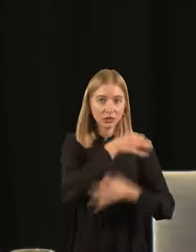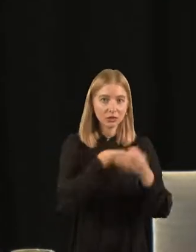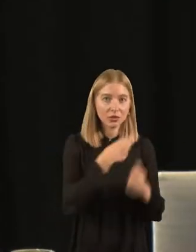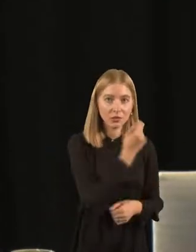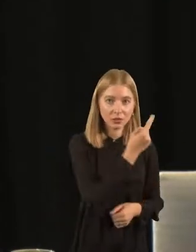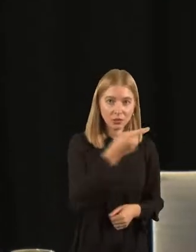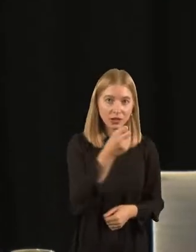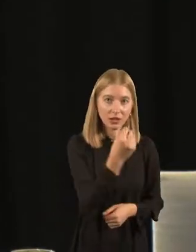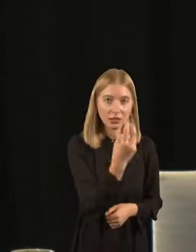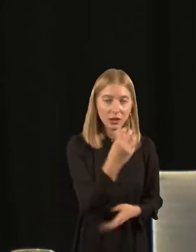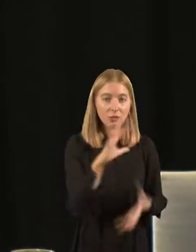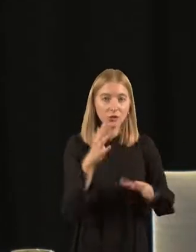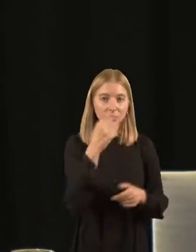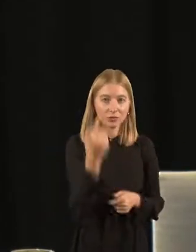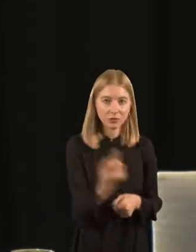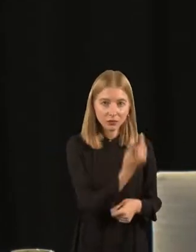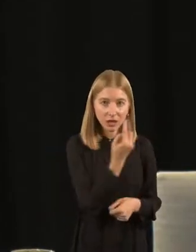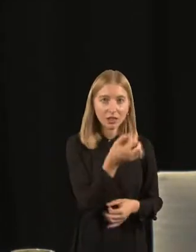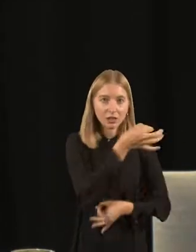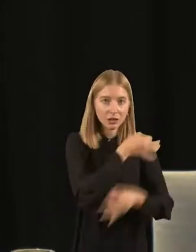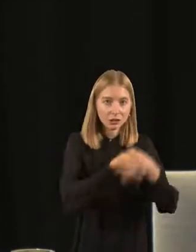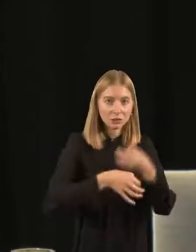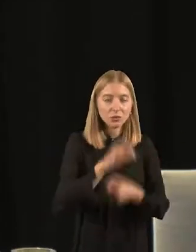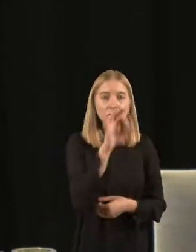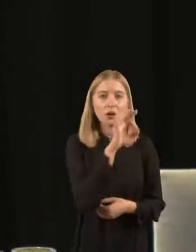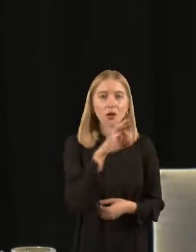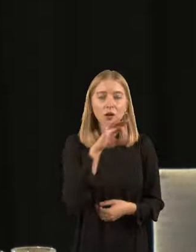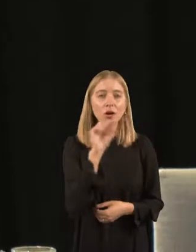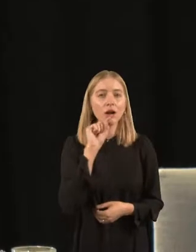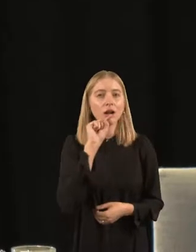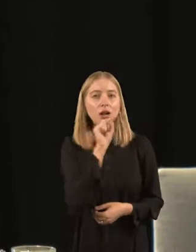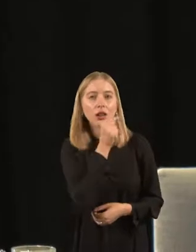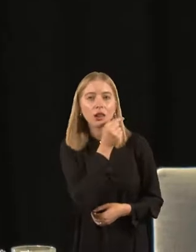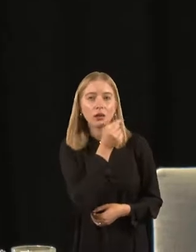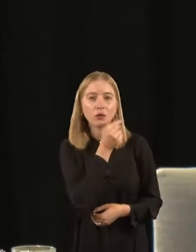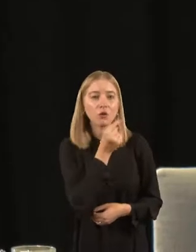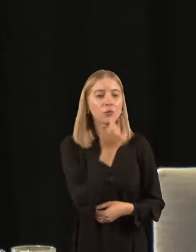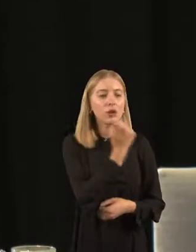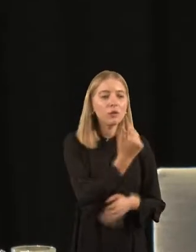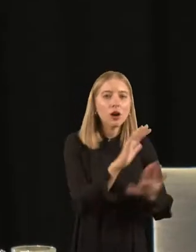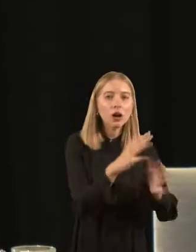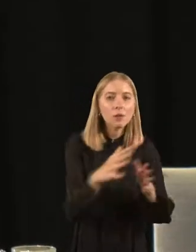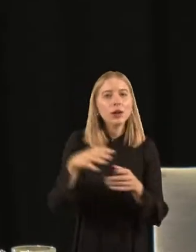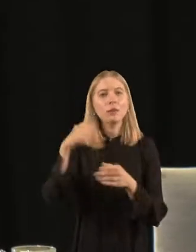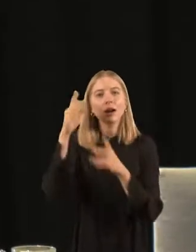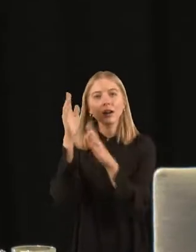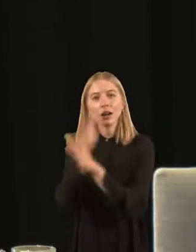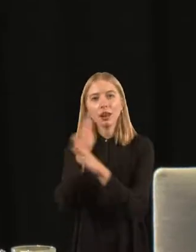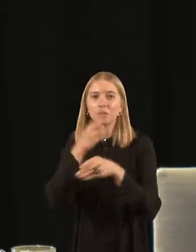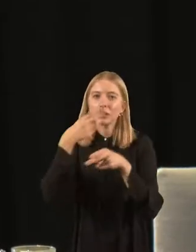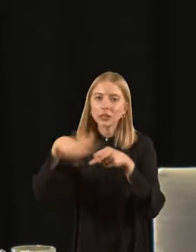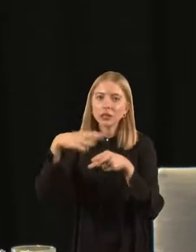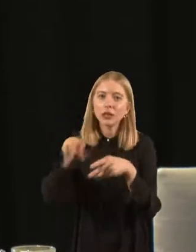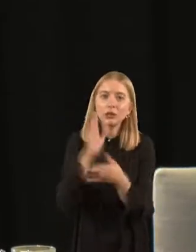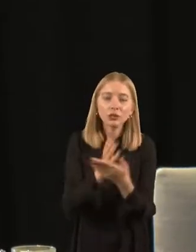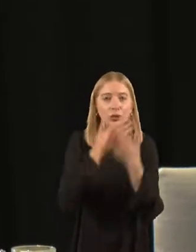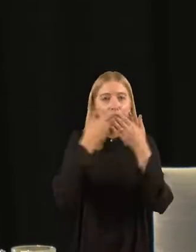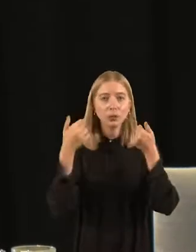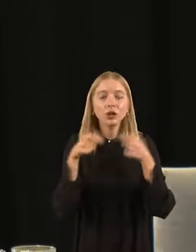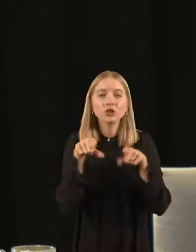12, planuojam užtrukti valandą. Klimatui neutrali ekonomika, laimėjimas visiems ar nulinės sumo žaidimas, pabandysim atsakyti